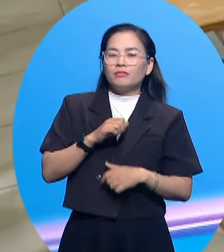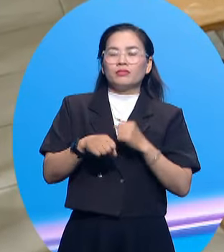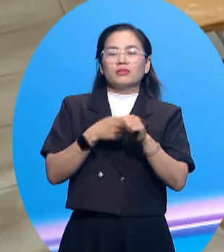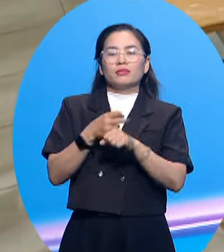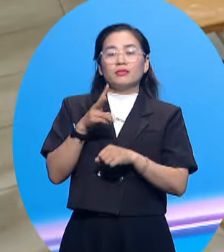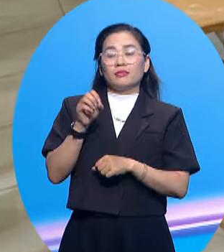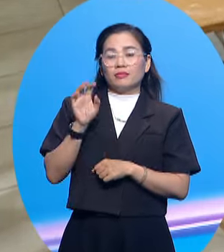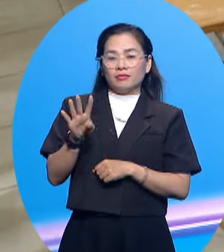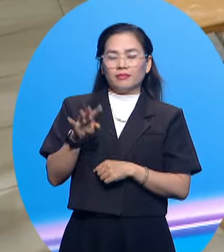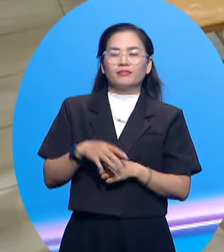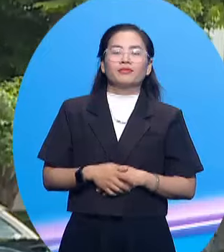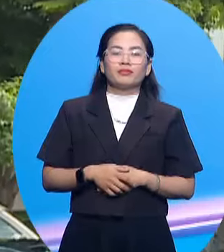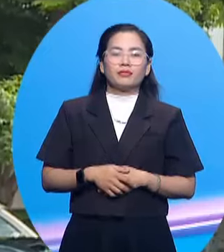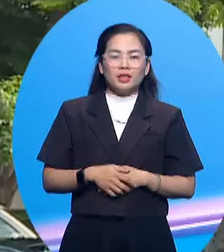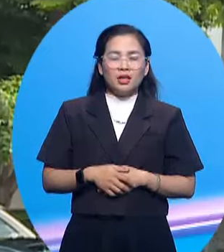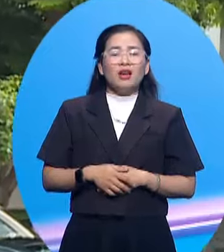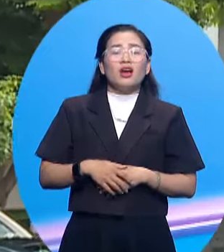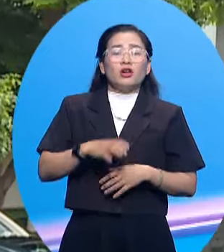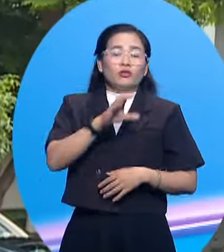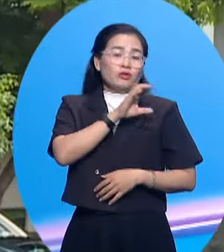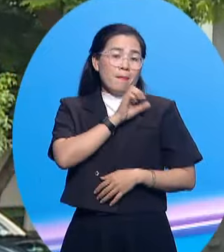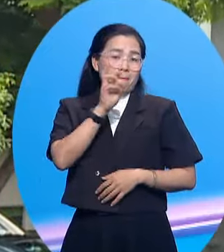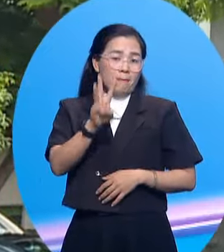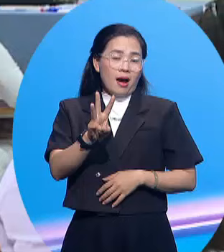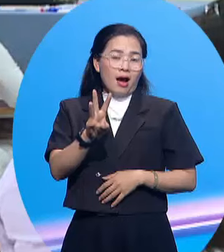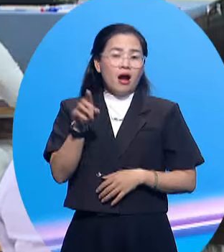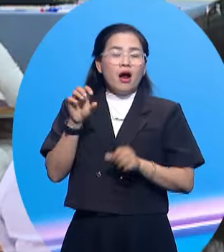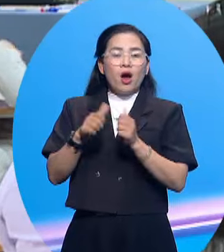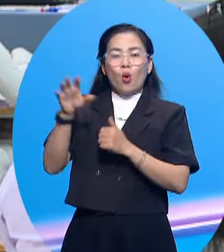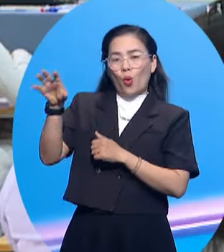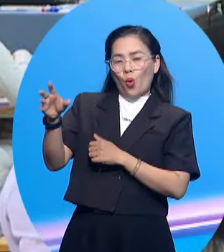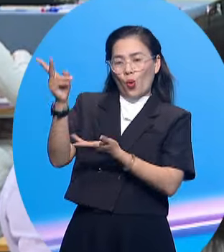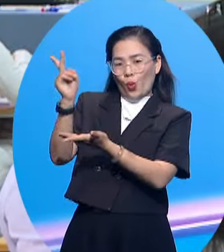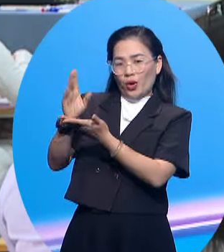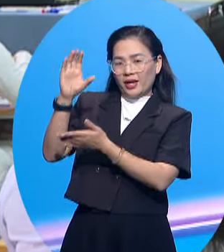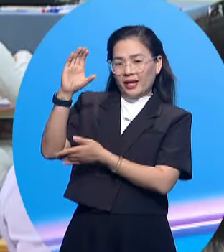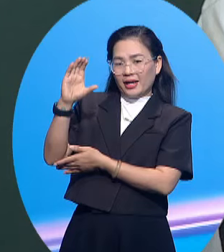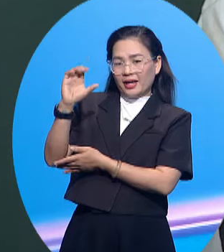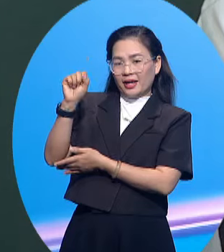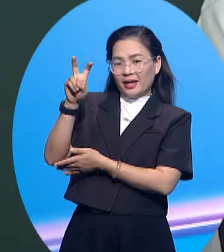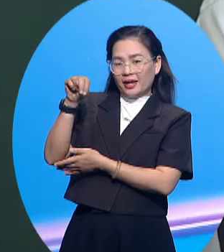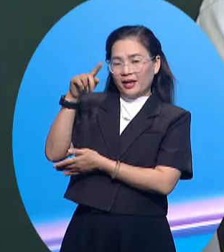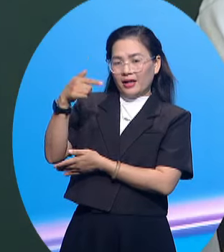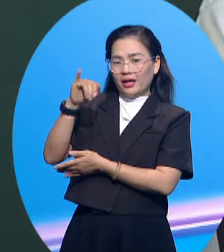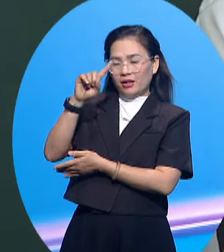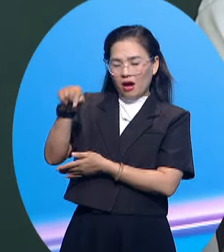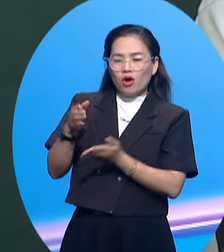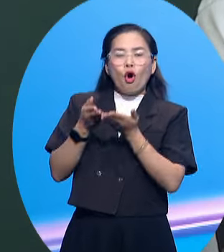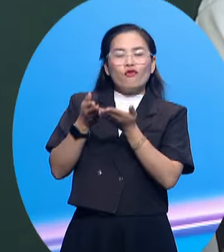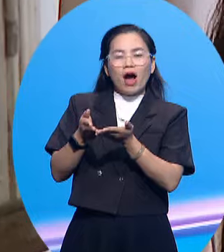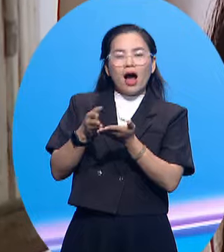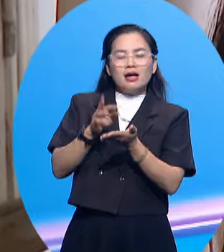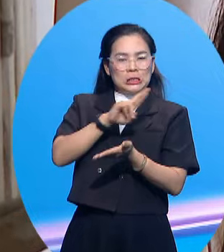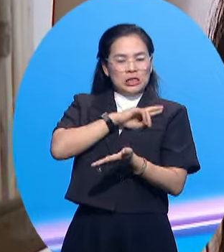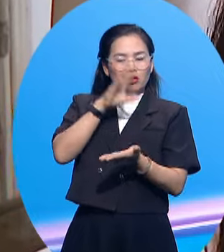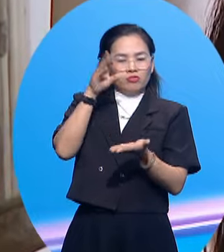2024. Về phương án tổ chức thi tốt nghiệp trung học phổ thông tại huyện Cần Giờ, thành phố Hồ Chí Minh sẽ bố trí một phà riêng chở đề thi. Kết